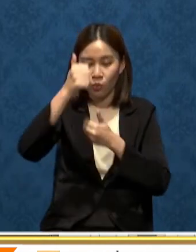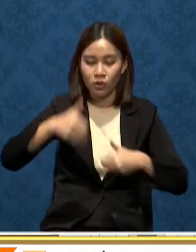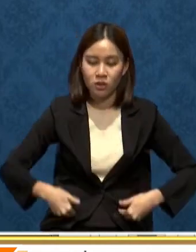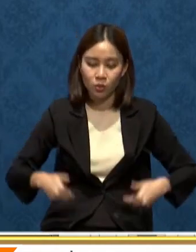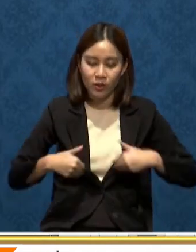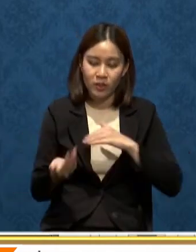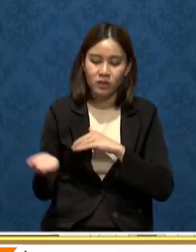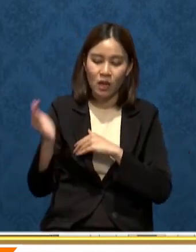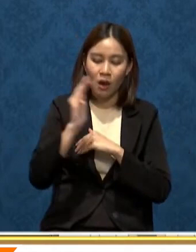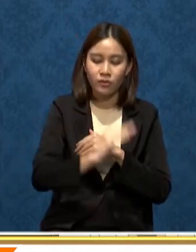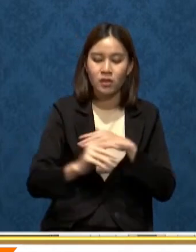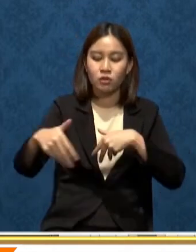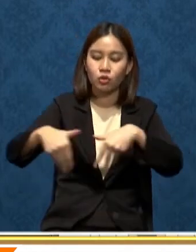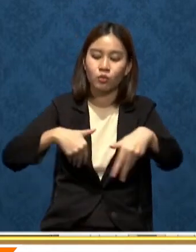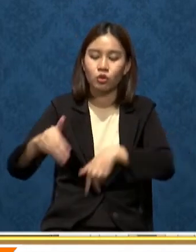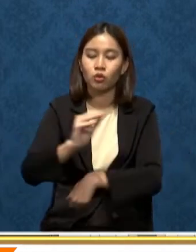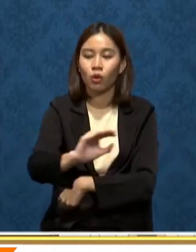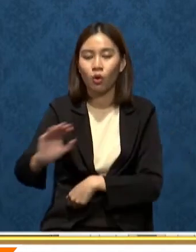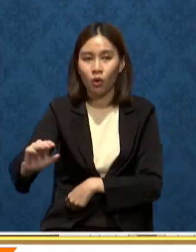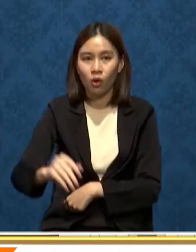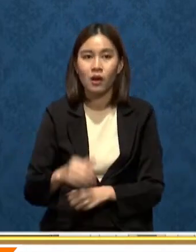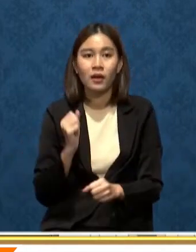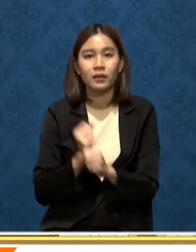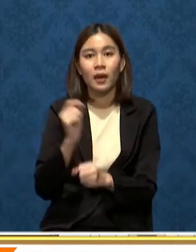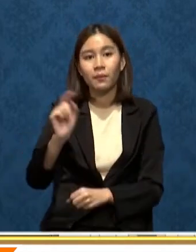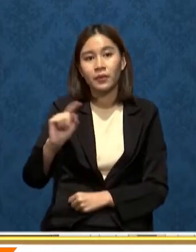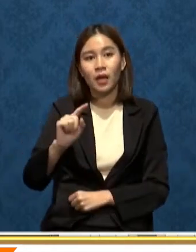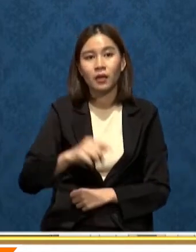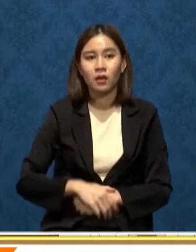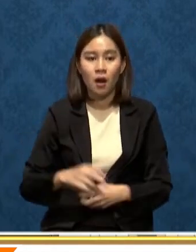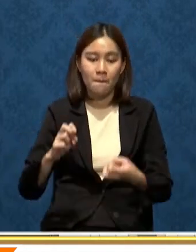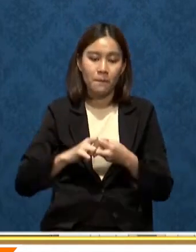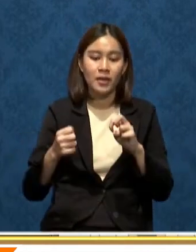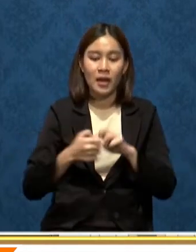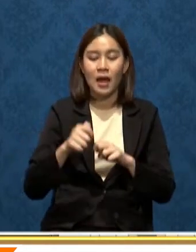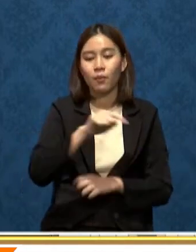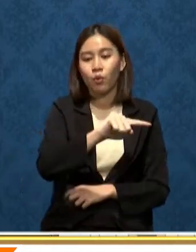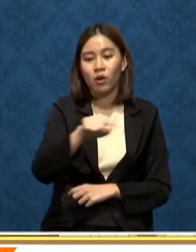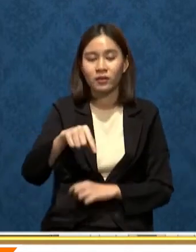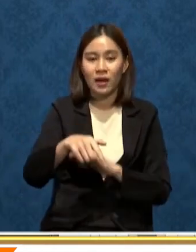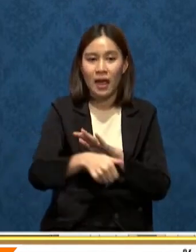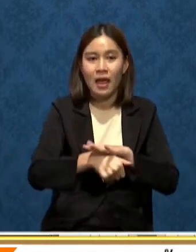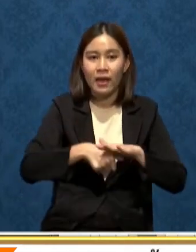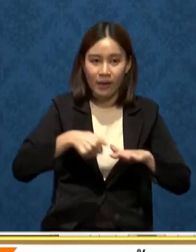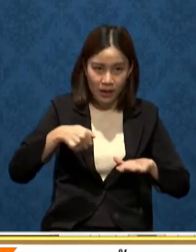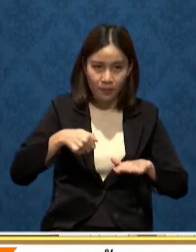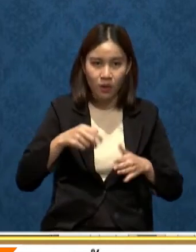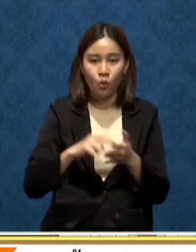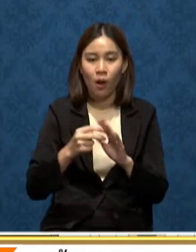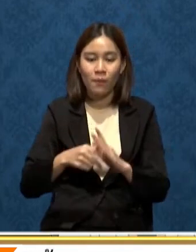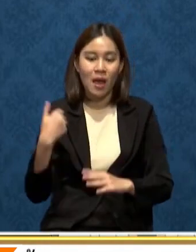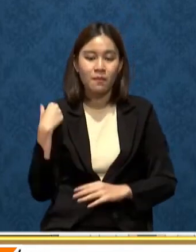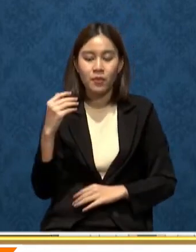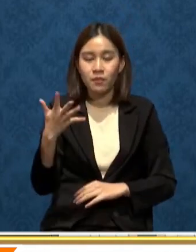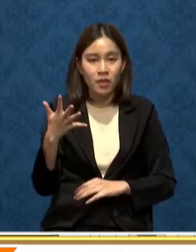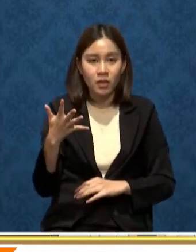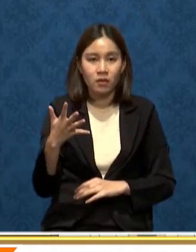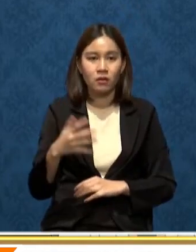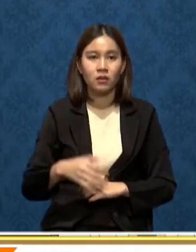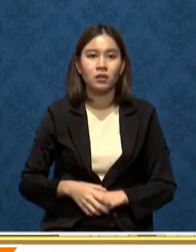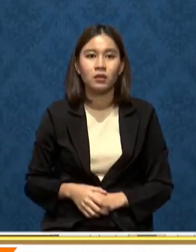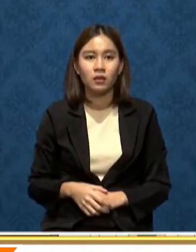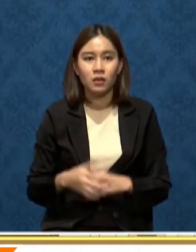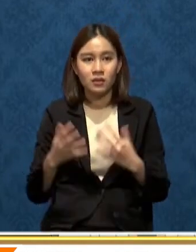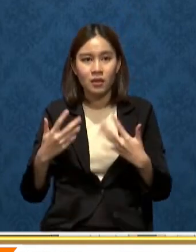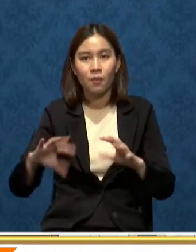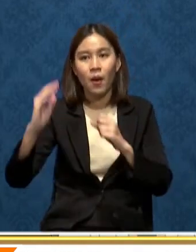วามตายของคนในพืนที่ท่านทำเคียงแต่กวาดเอาปัหาเห่านี้ซุกไว้ใต้ผมทำเหมือนไมมอะไรเกิดขึ้นแล้